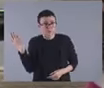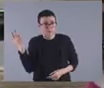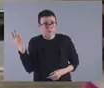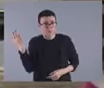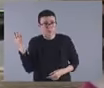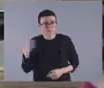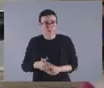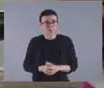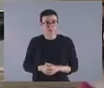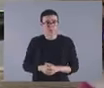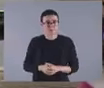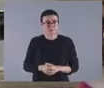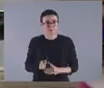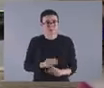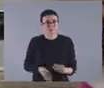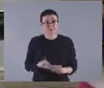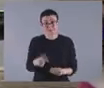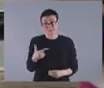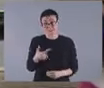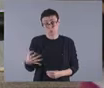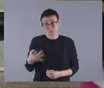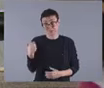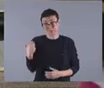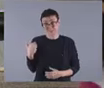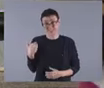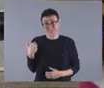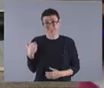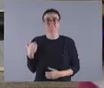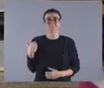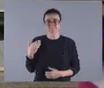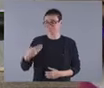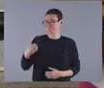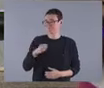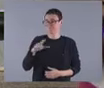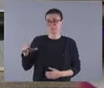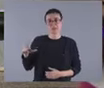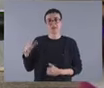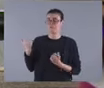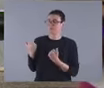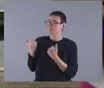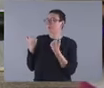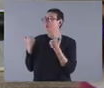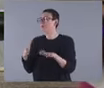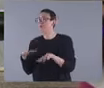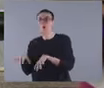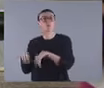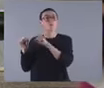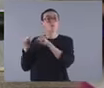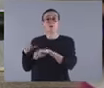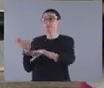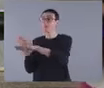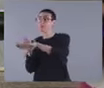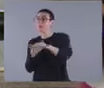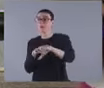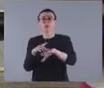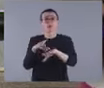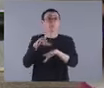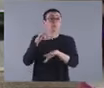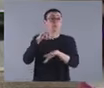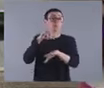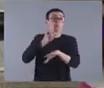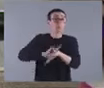note positive une offœre d'emploi a été publiée par la métropole de façon recruté un chef ou une chef de projet